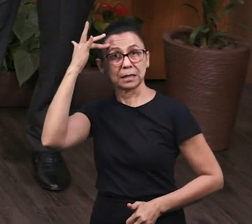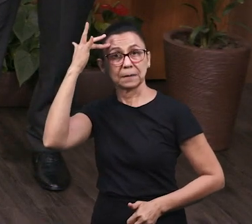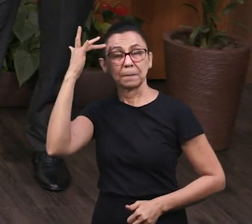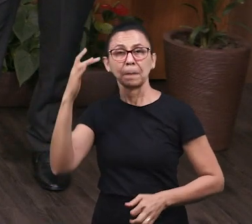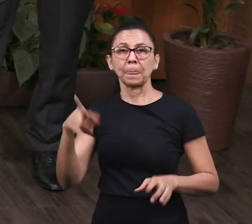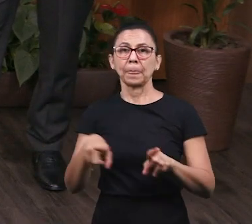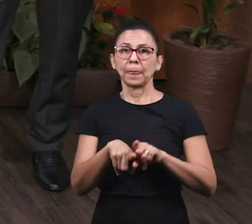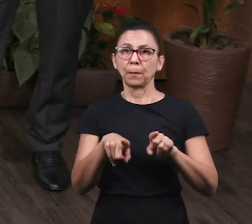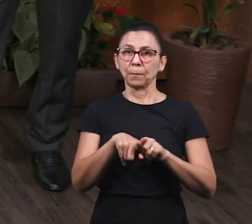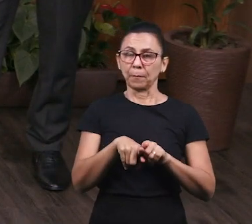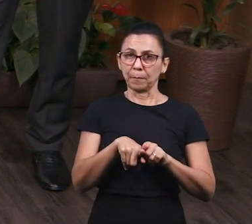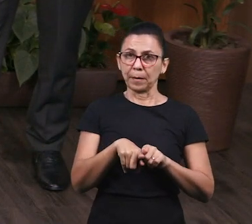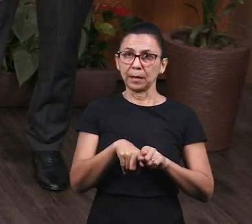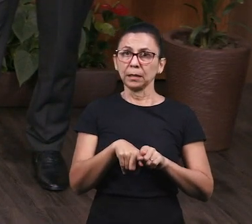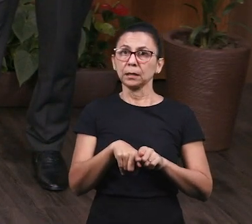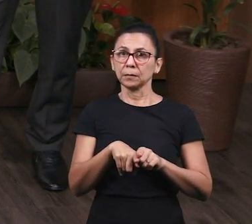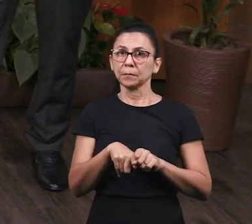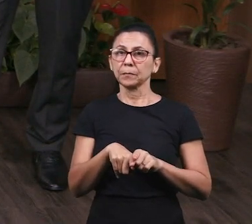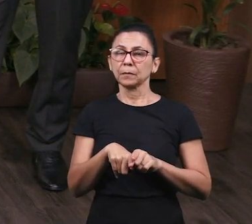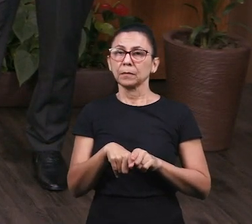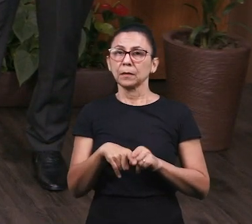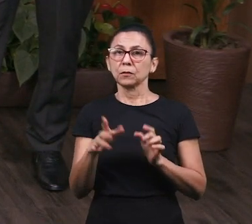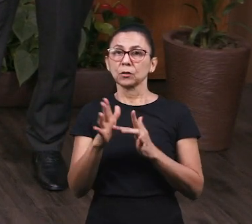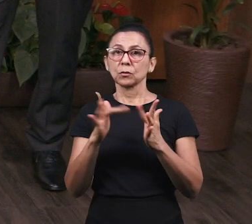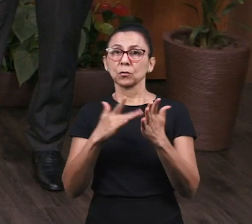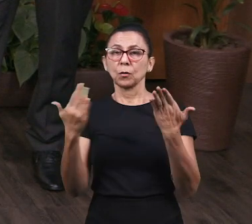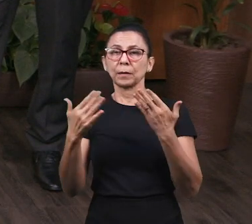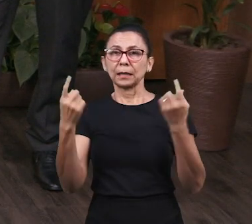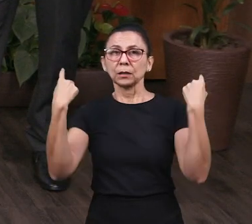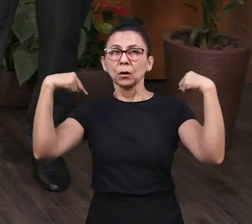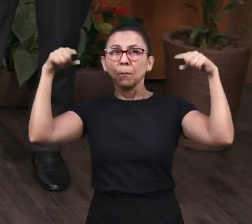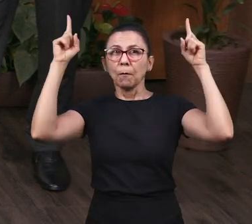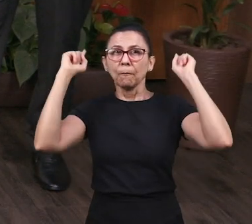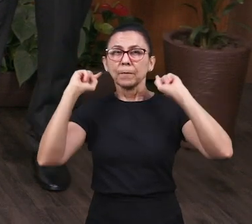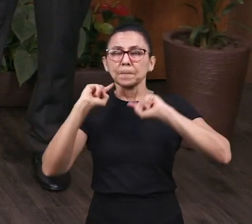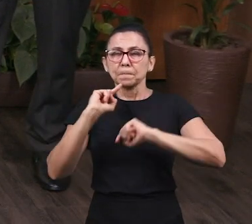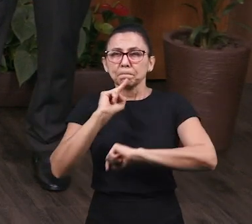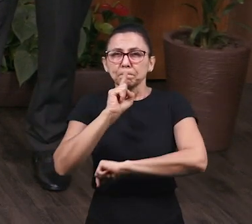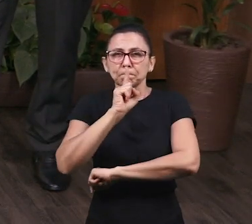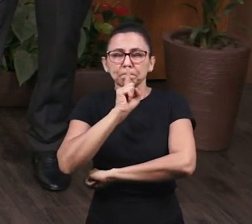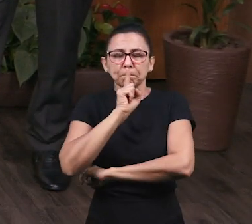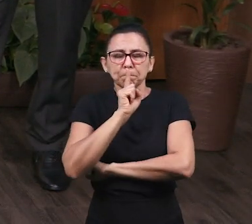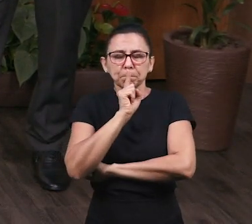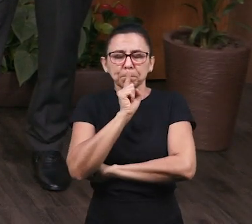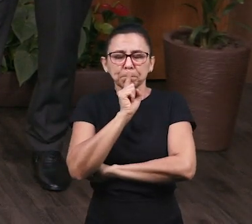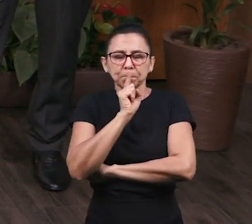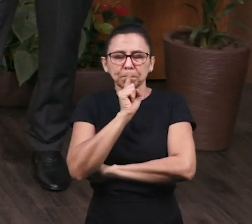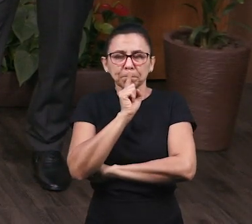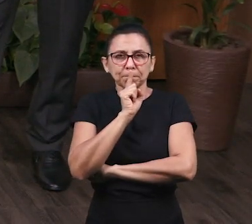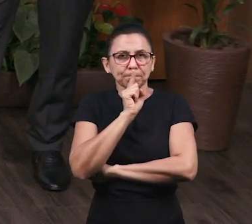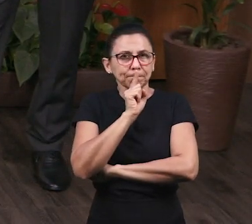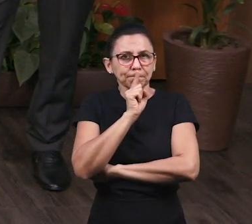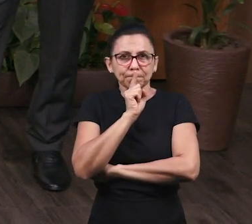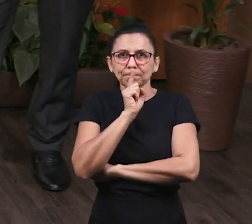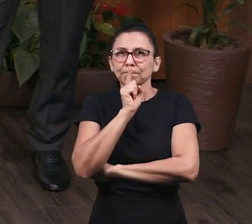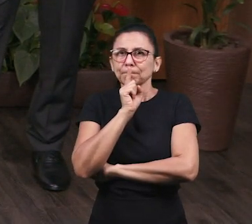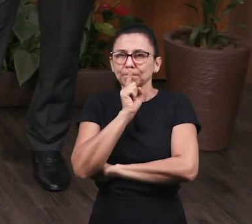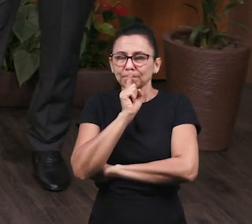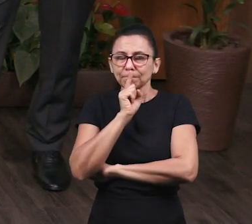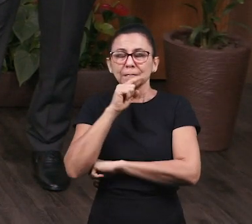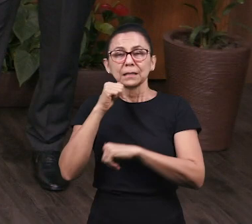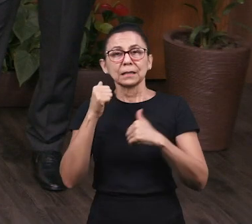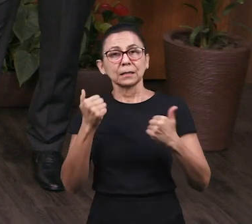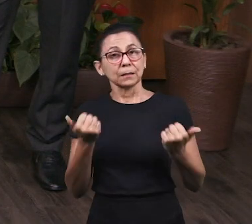devant ceux qui l'attendent et n'a pas ouvert sa bouche. Donc, mes bien-aimés, la vie du Seigneur